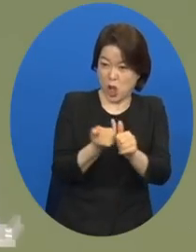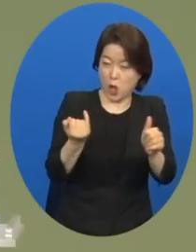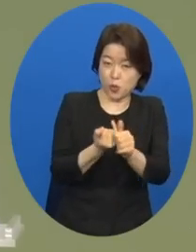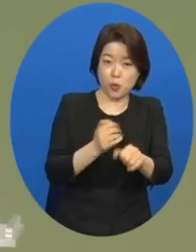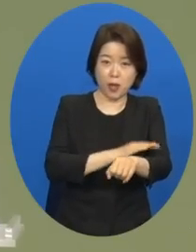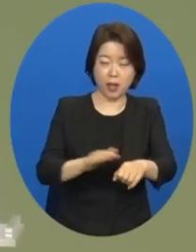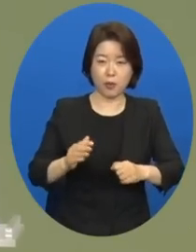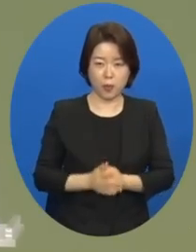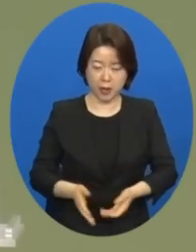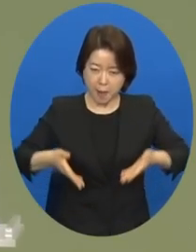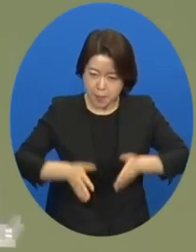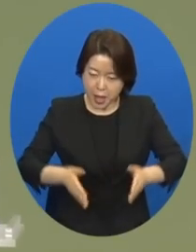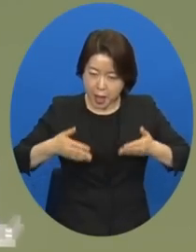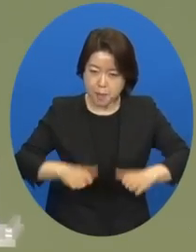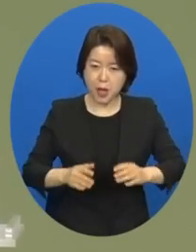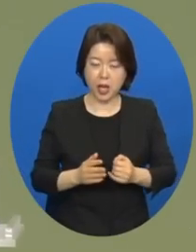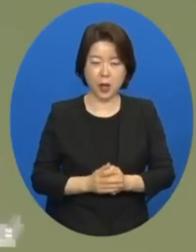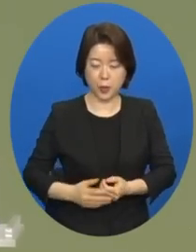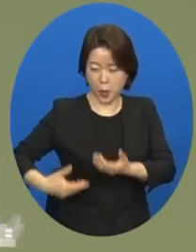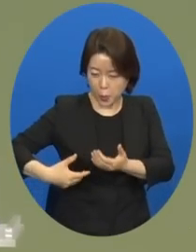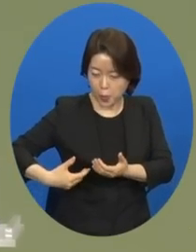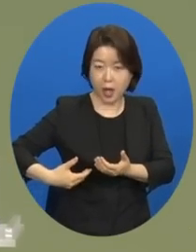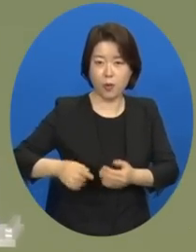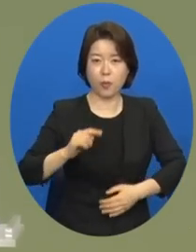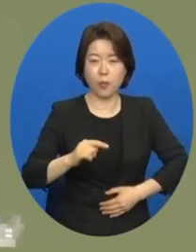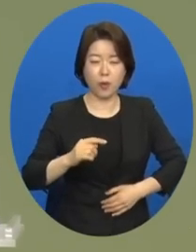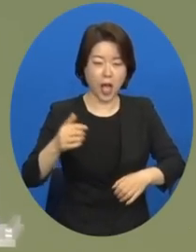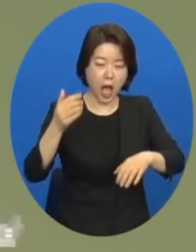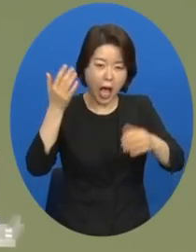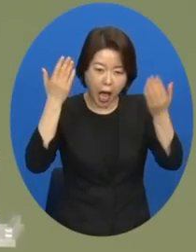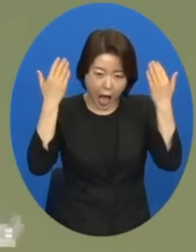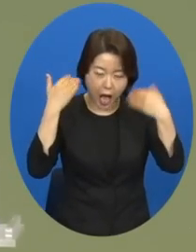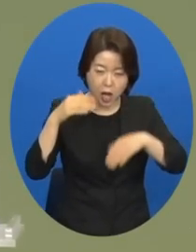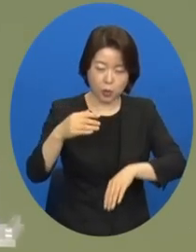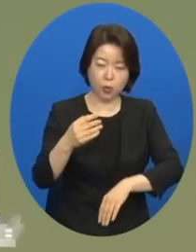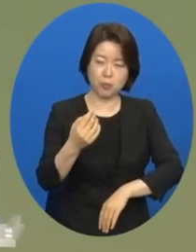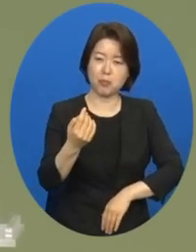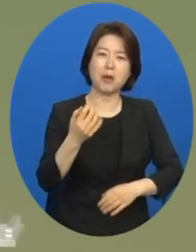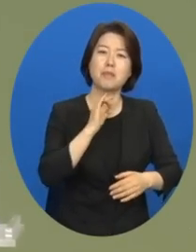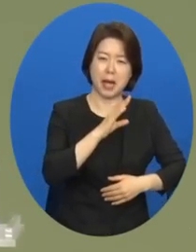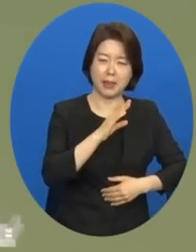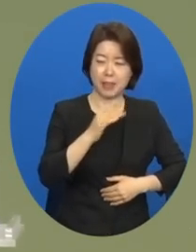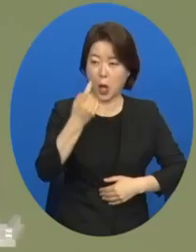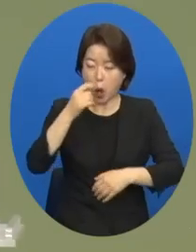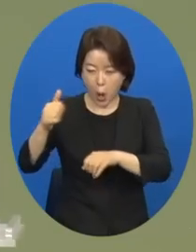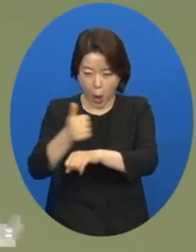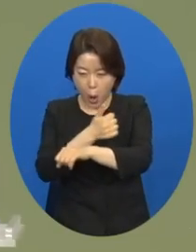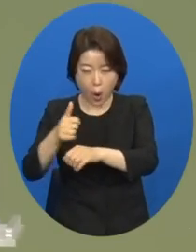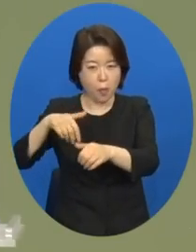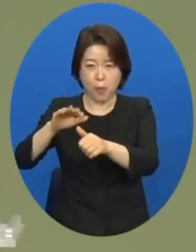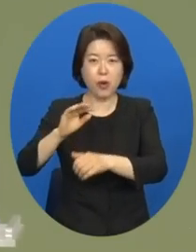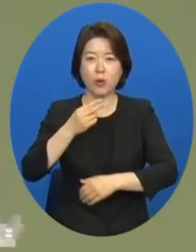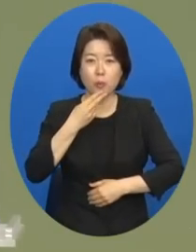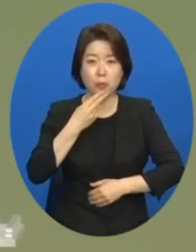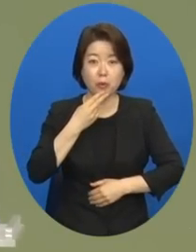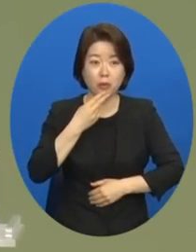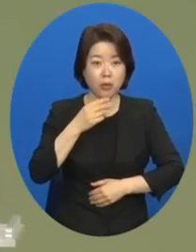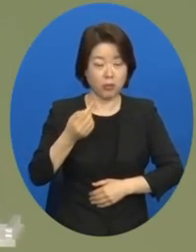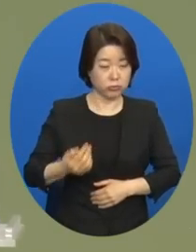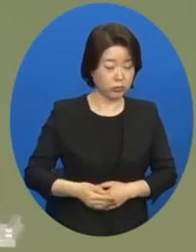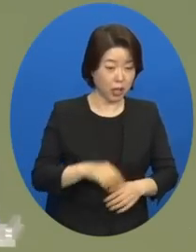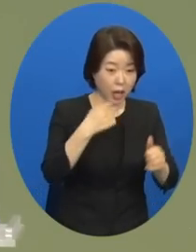모유 수유만 하고 학원도 하나도 안 보내고 가입 공부도 안 시켰는데 모두 성적도 좋았어요 정말